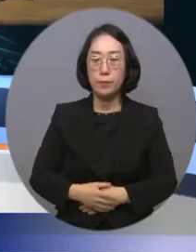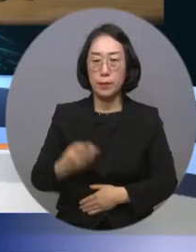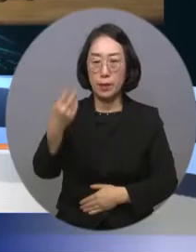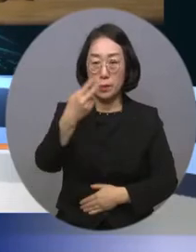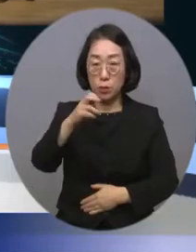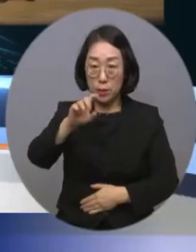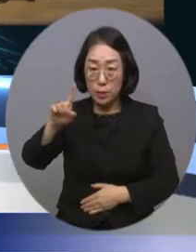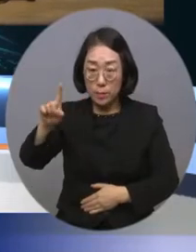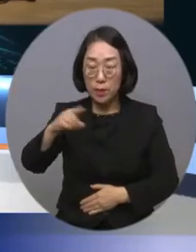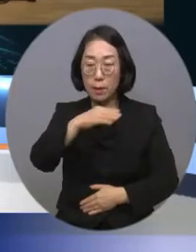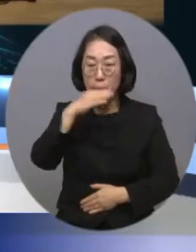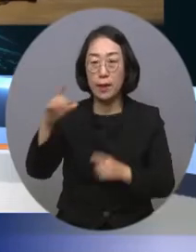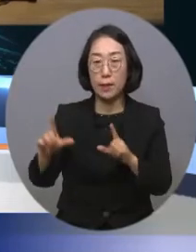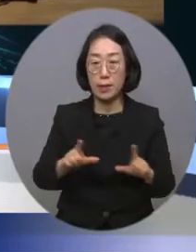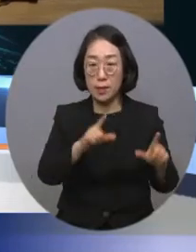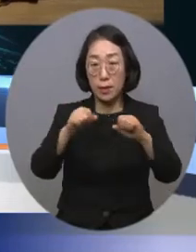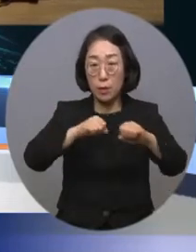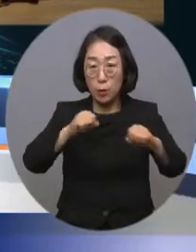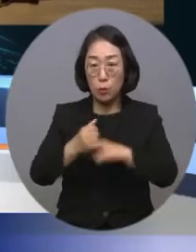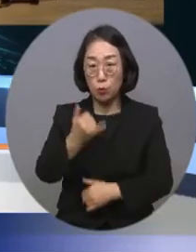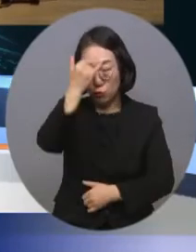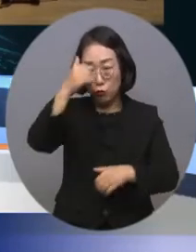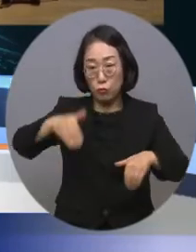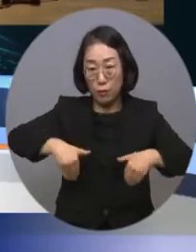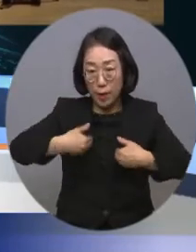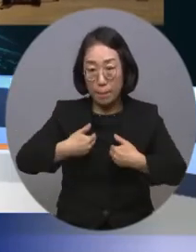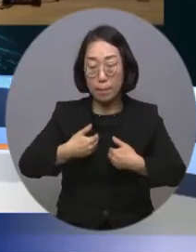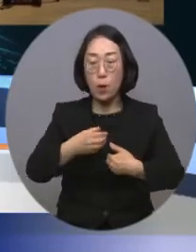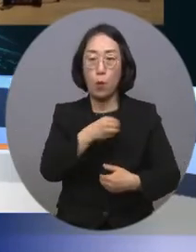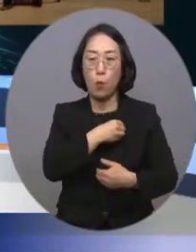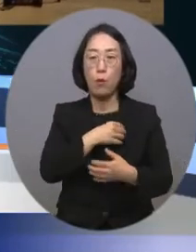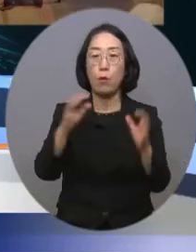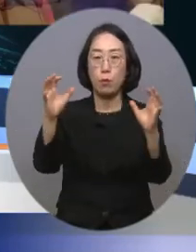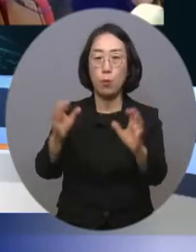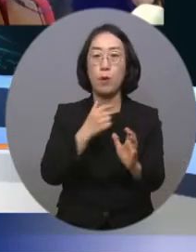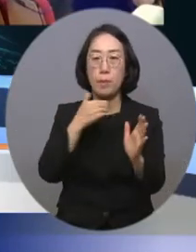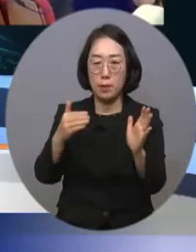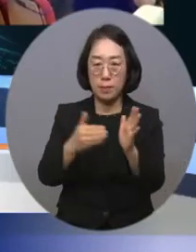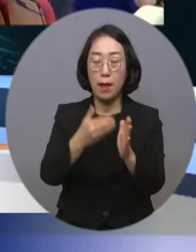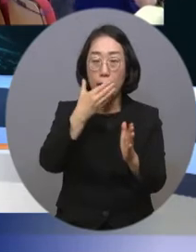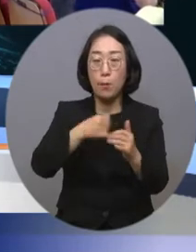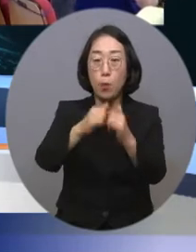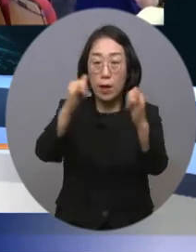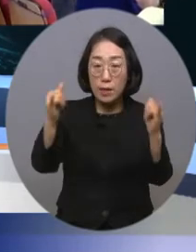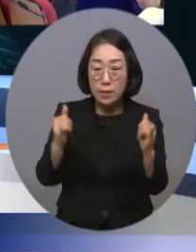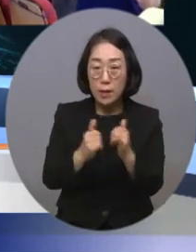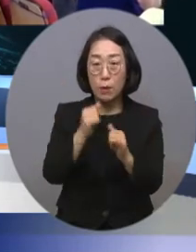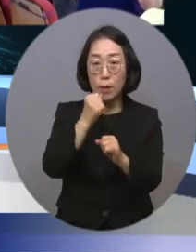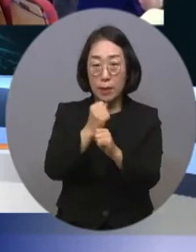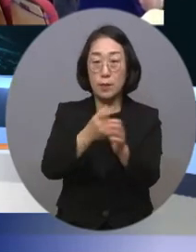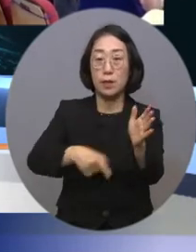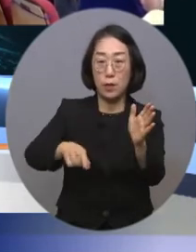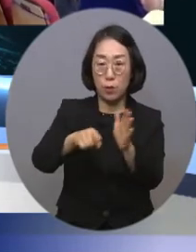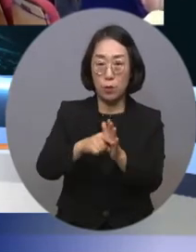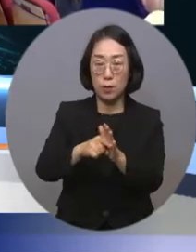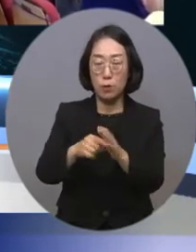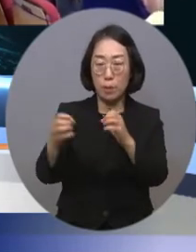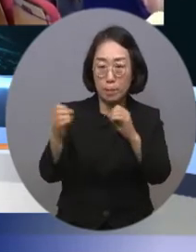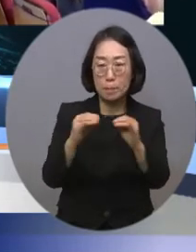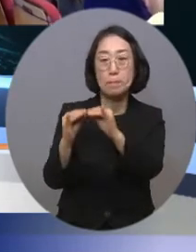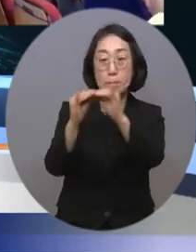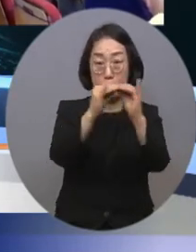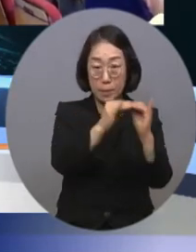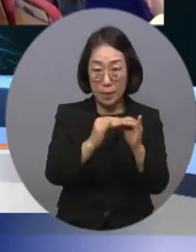2021 바르게 살기 운동 충남 회원대회가 개최됐습니다. 행복한 사회를 만들기 위해 한뜻을 모았는데요. 조은빈